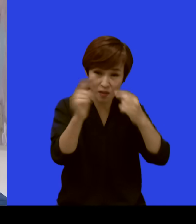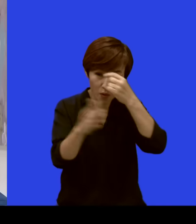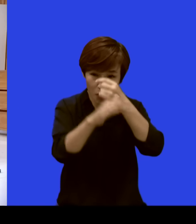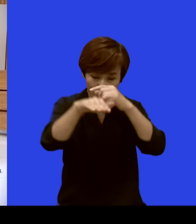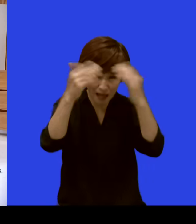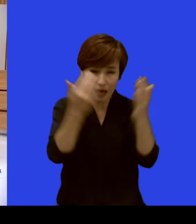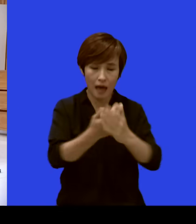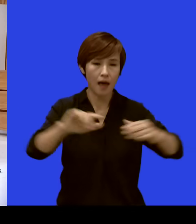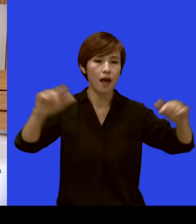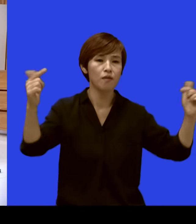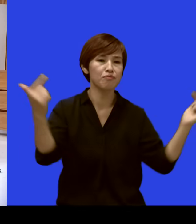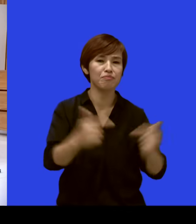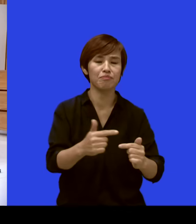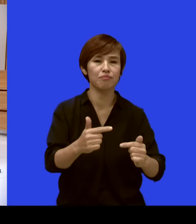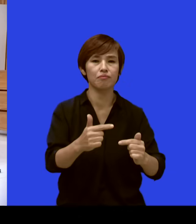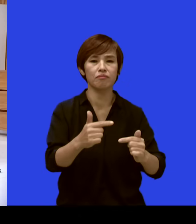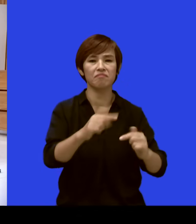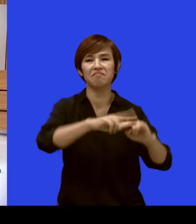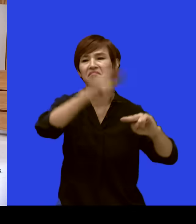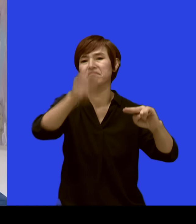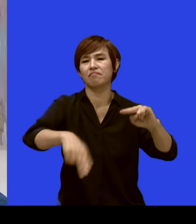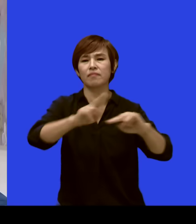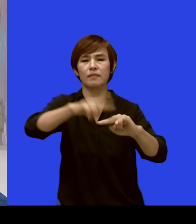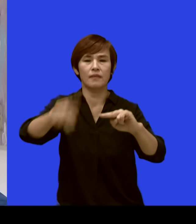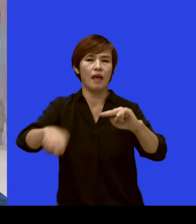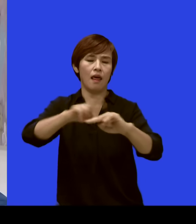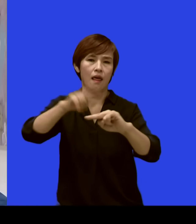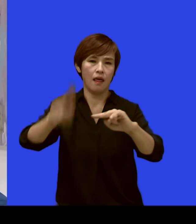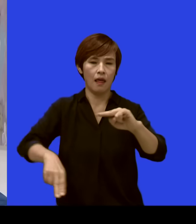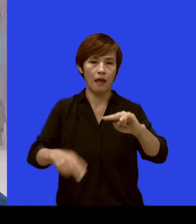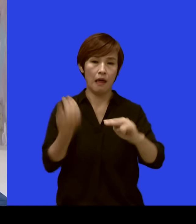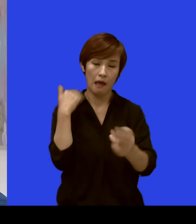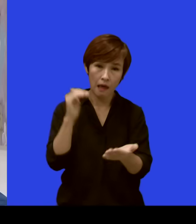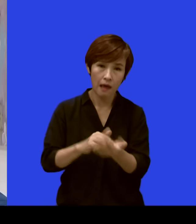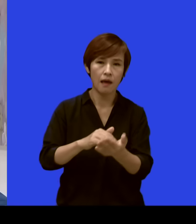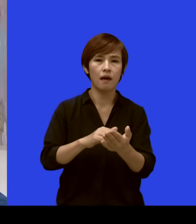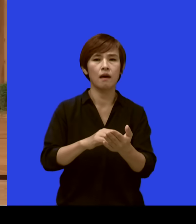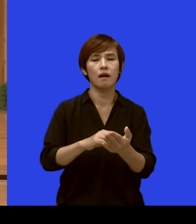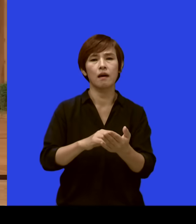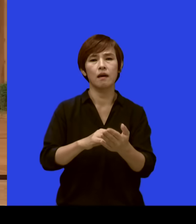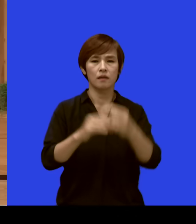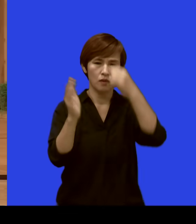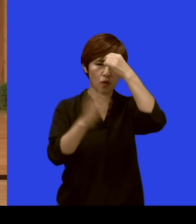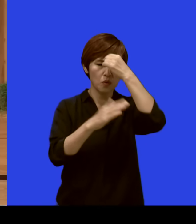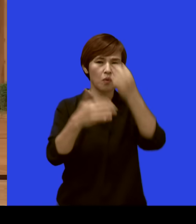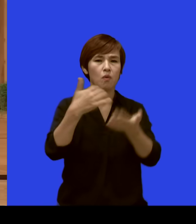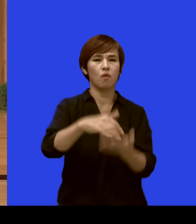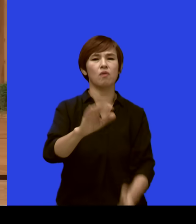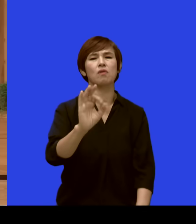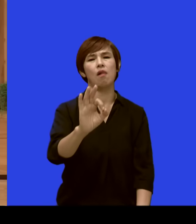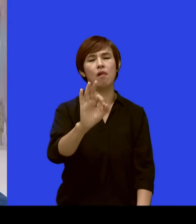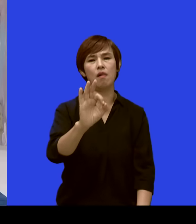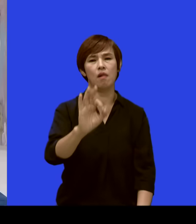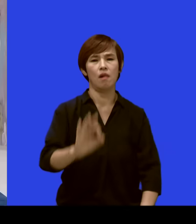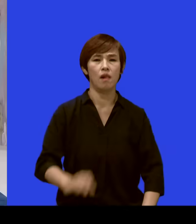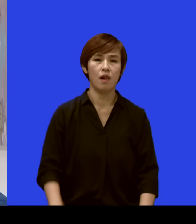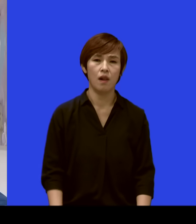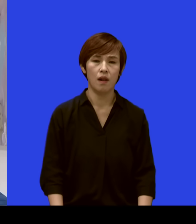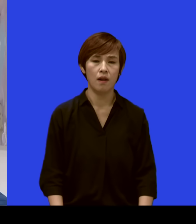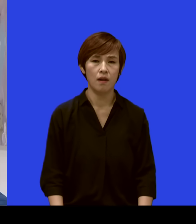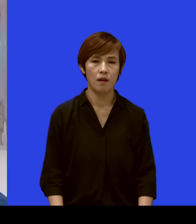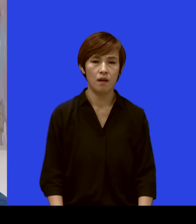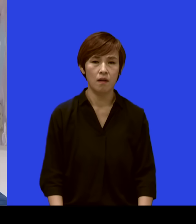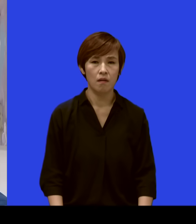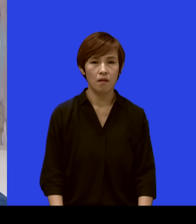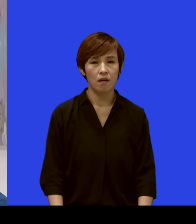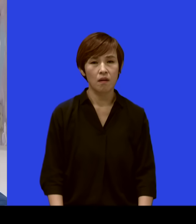상태로 돌아갔습니다. 3년 정도 됐을 때인데 다시 교인이 10명이 안 되는 숫자로 돌아간 거예요. 원위 치료가 근데 이게